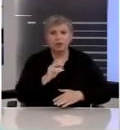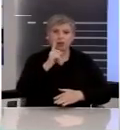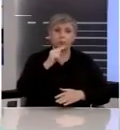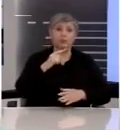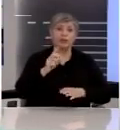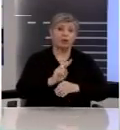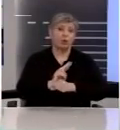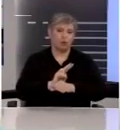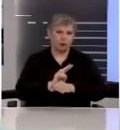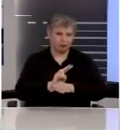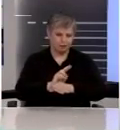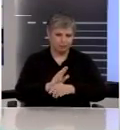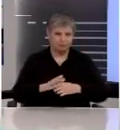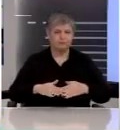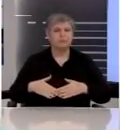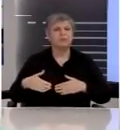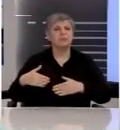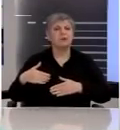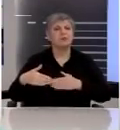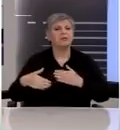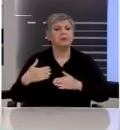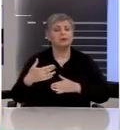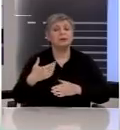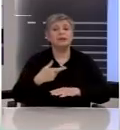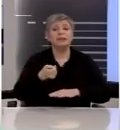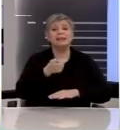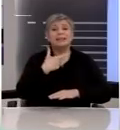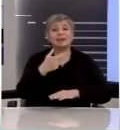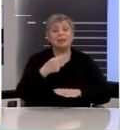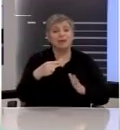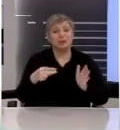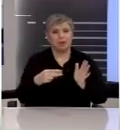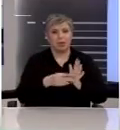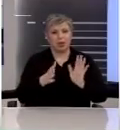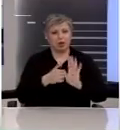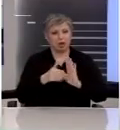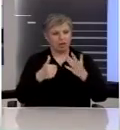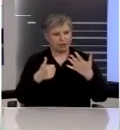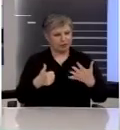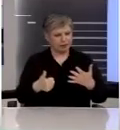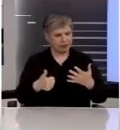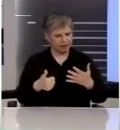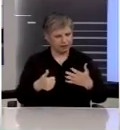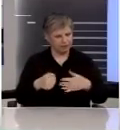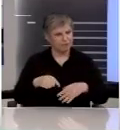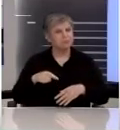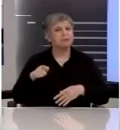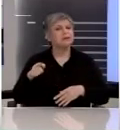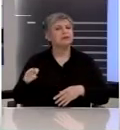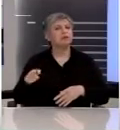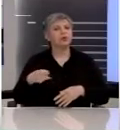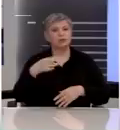Το Σεπτέμβριο του 2016, ήσυχα, κύριε Δαπάκη. Υπήρξε απάντηση από την πλευρά της Σαουδικής Αραβίας